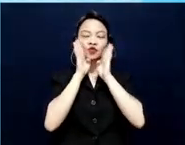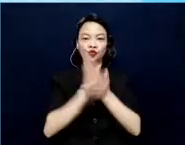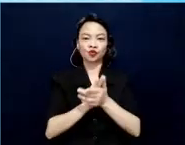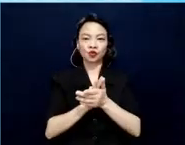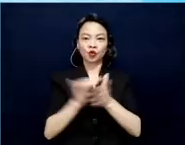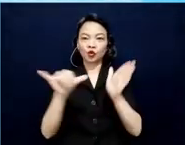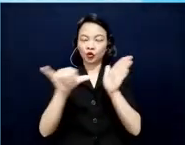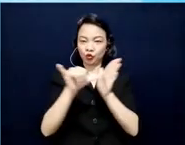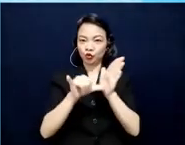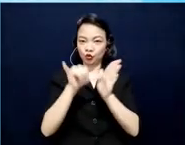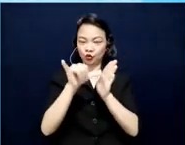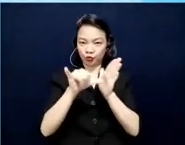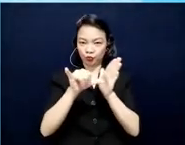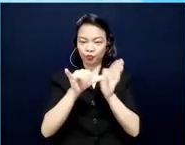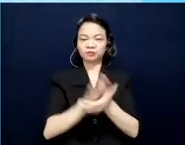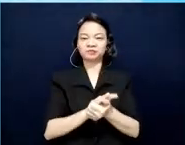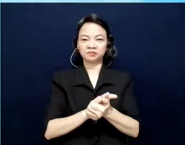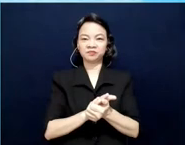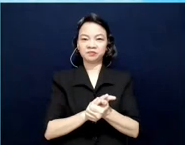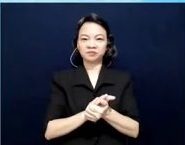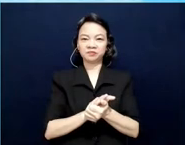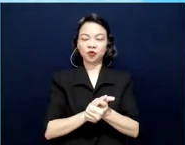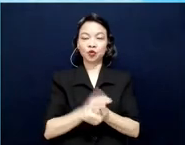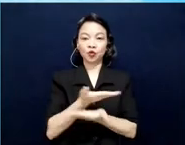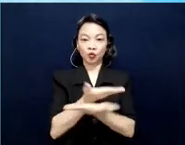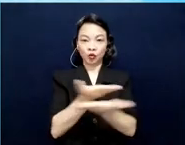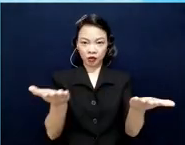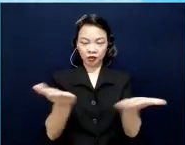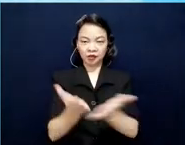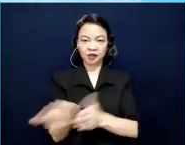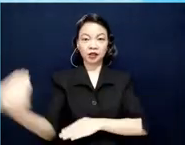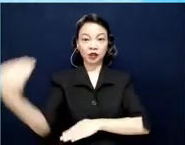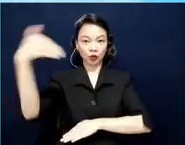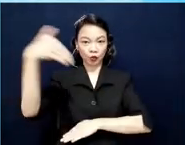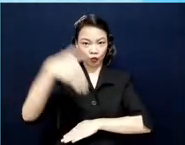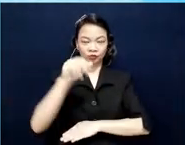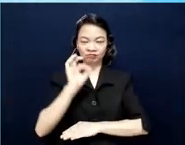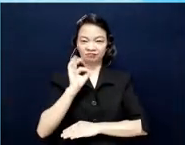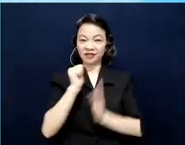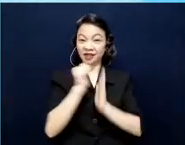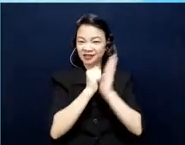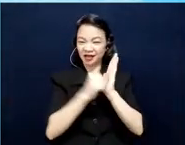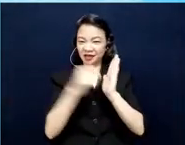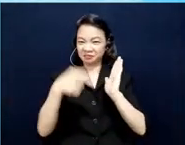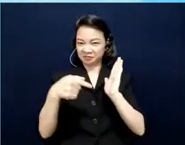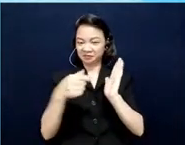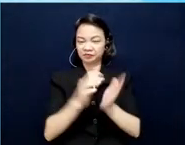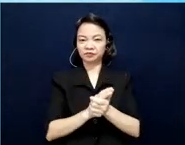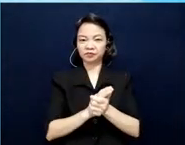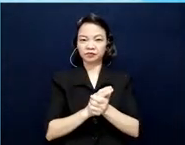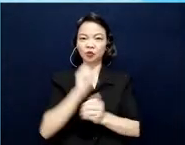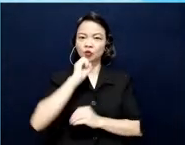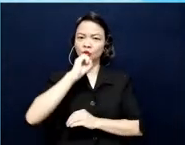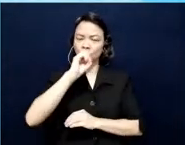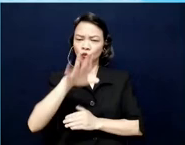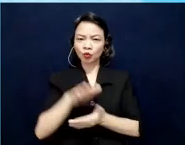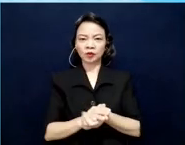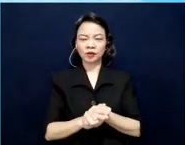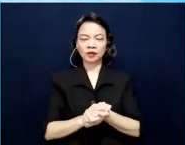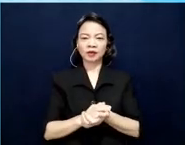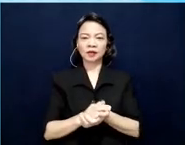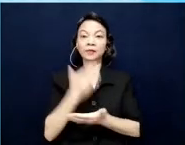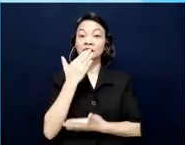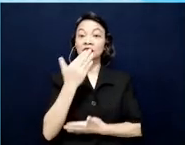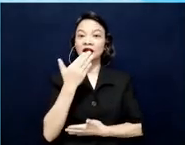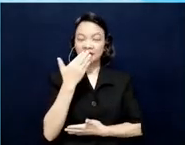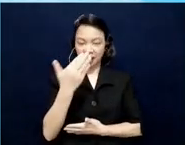Official Channel. Dan bagi Anda yang ingin berpartisipasi, Anda bisa langsung saja berkomentar ataupun mengajukan pertanyaan melalui